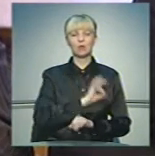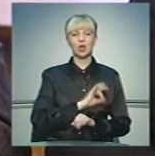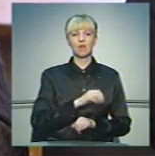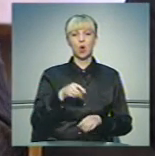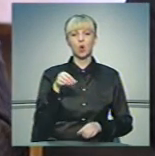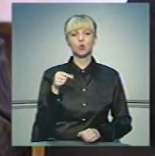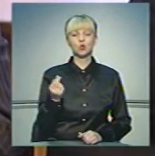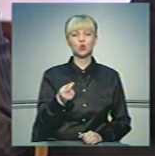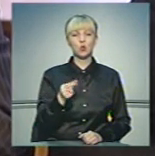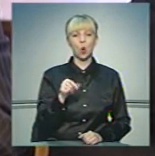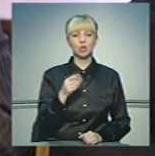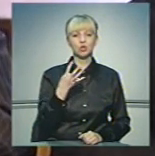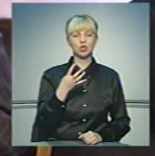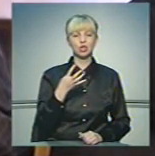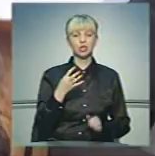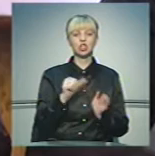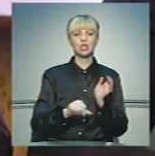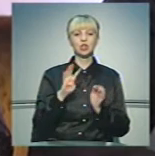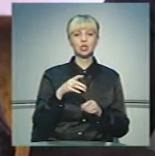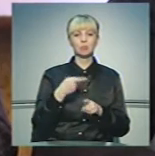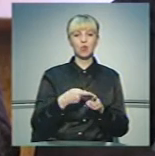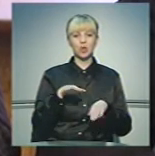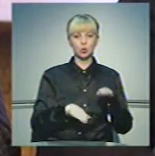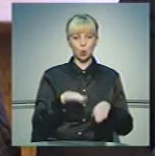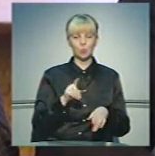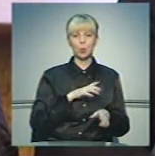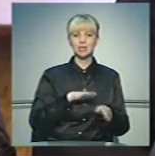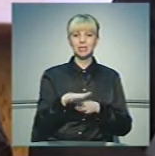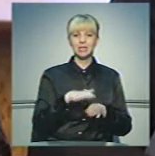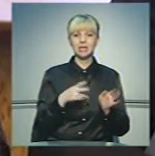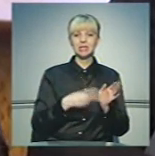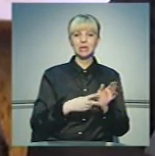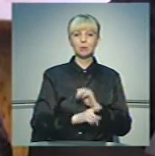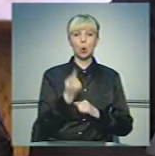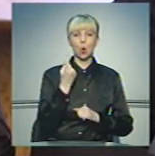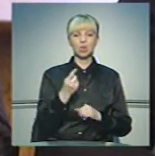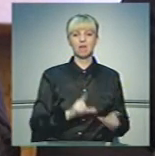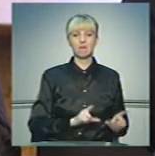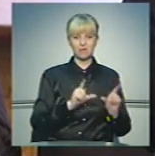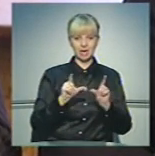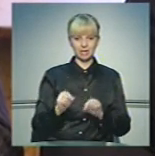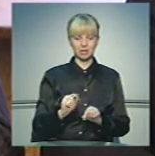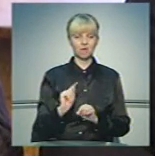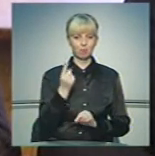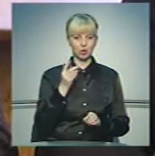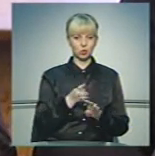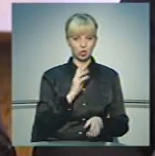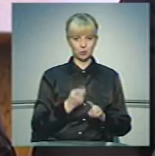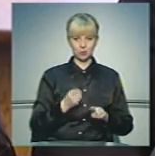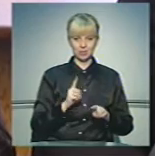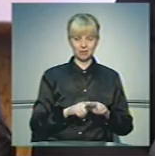солі 64,5 тонни. Було здійснено 71 виїзд. В першу чергу